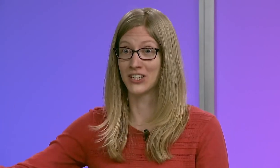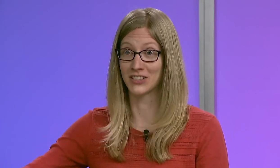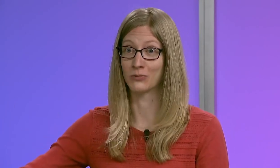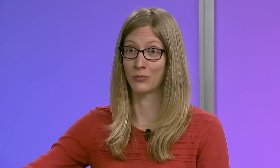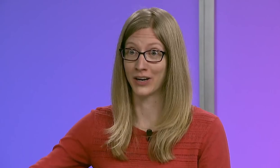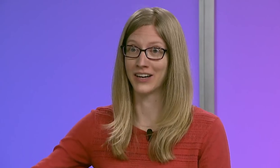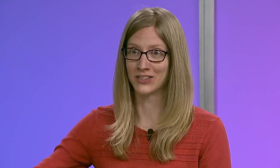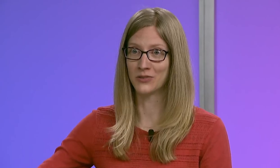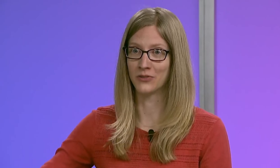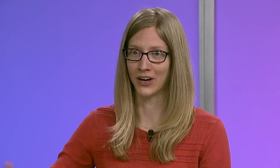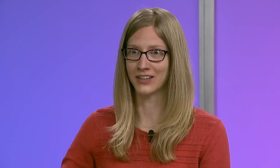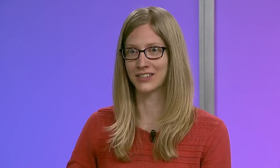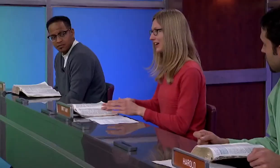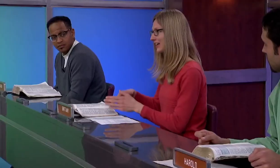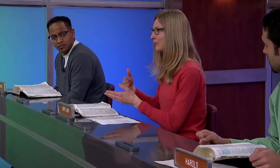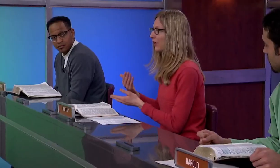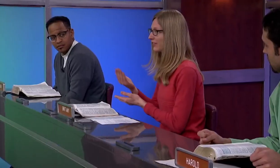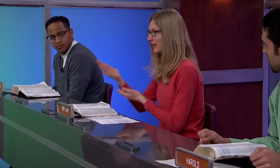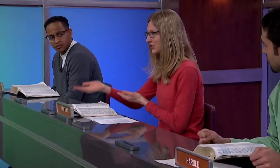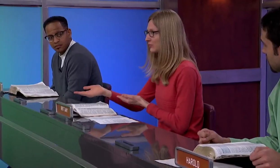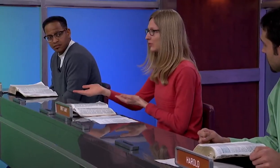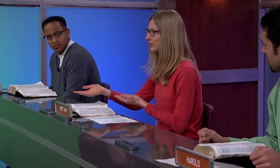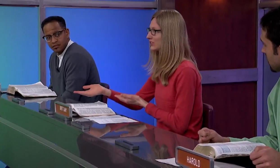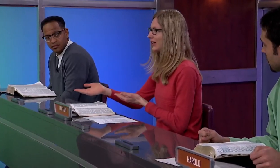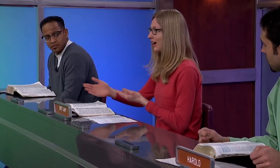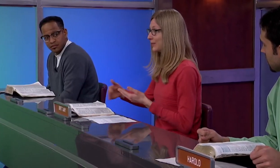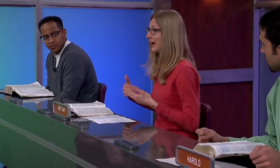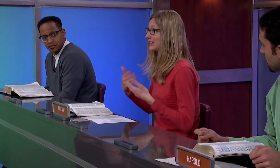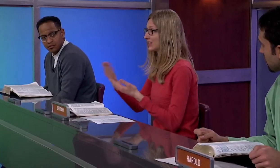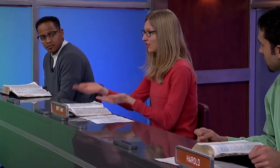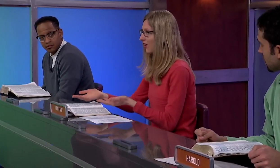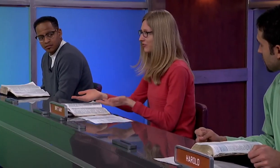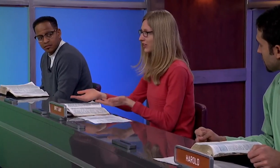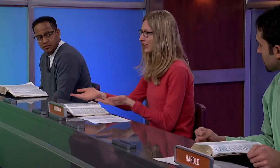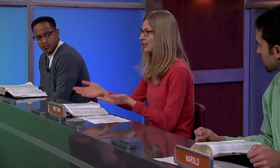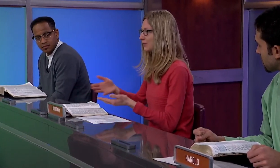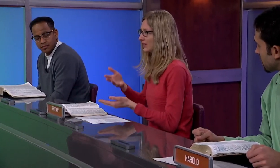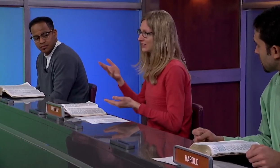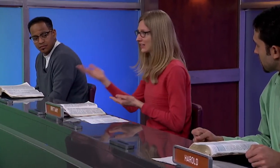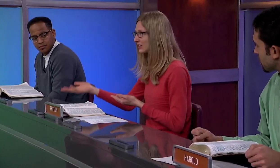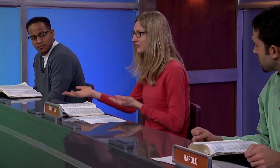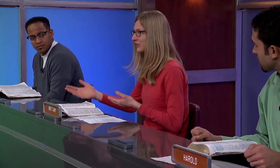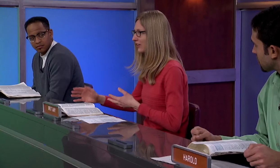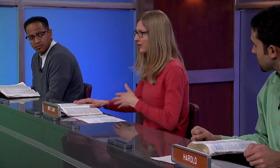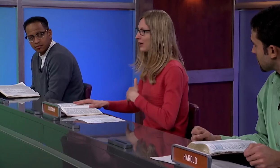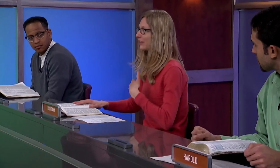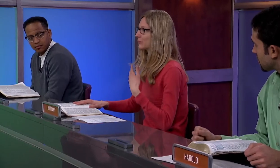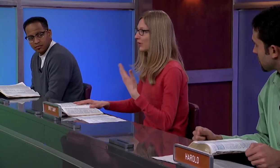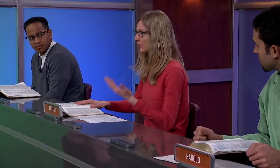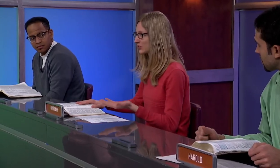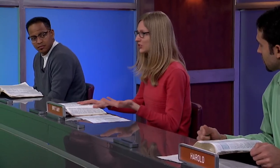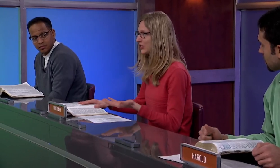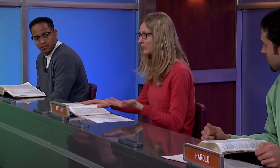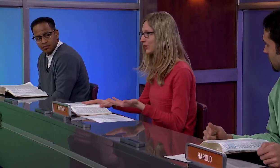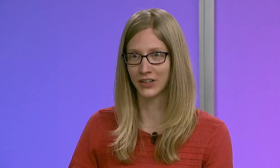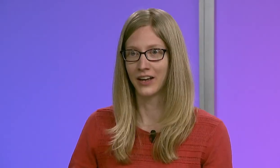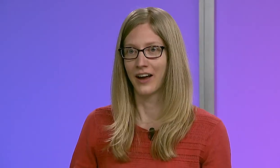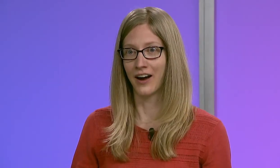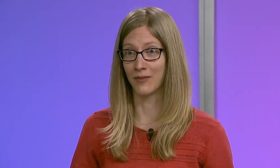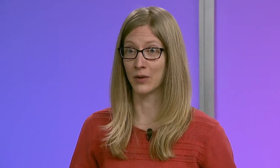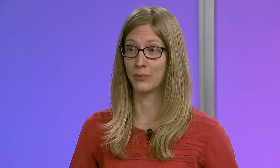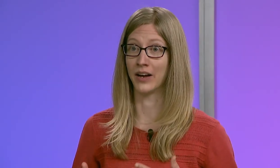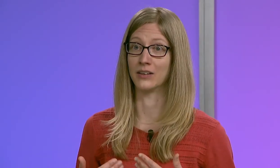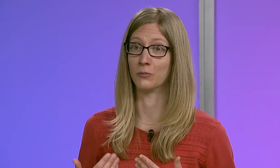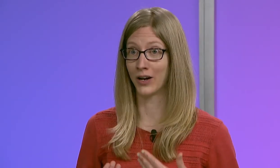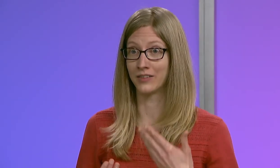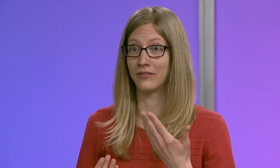symbolizował przyszłą ofiarę Jezusa za ludzkość. Ale Kain nie wierzył w potrzebę ofiary Jezusa, więc ofiarował płody ziemi,